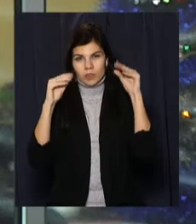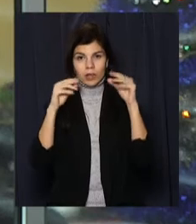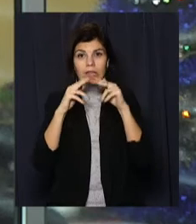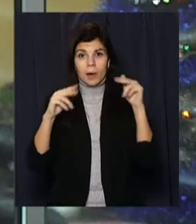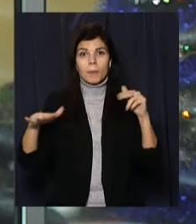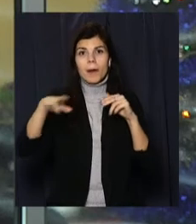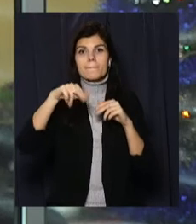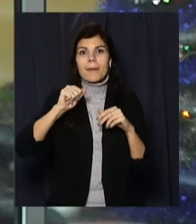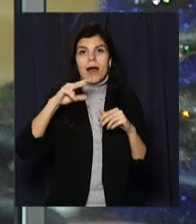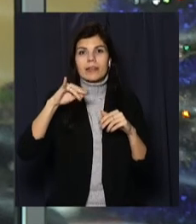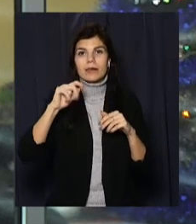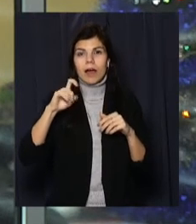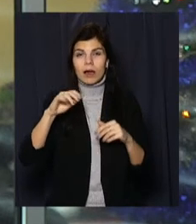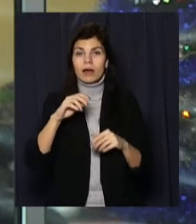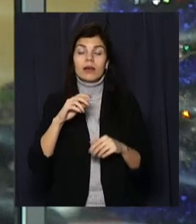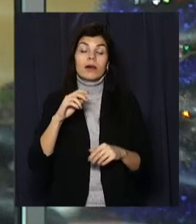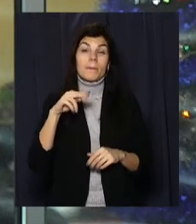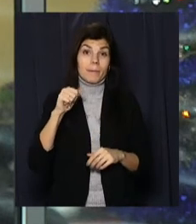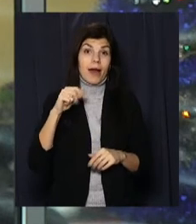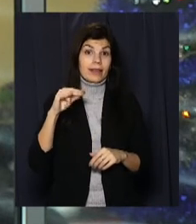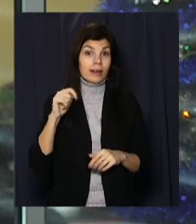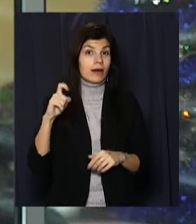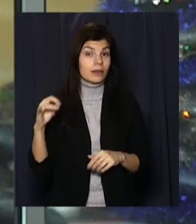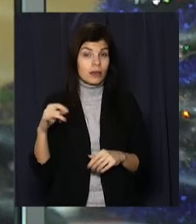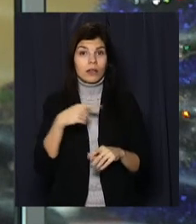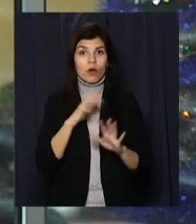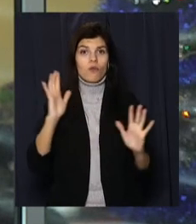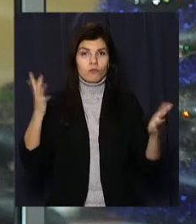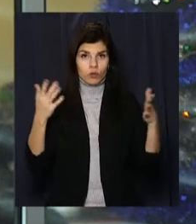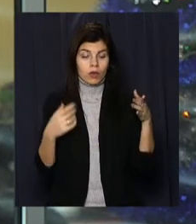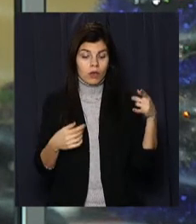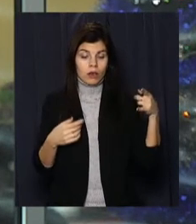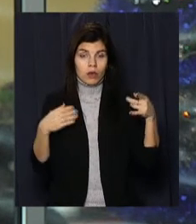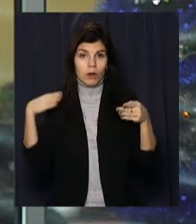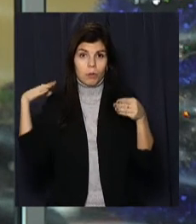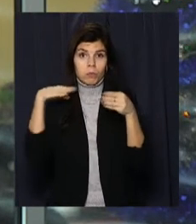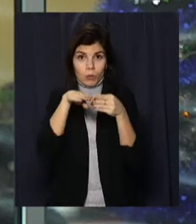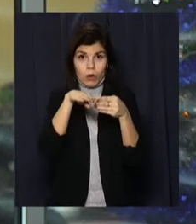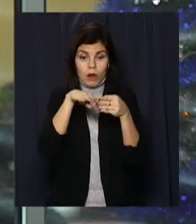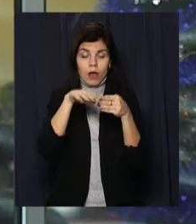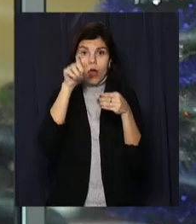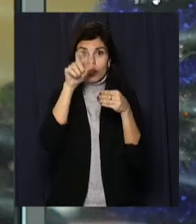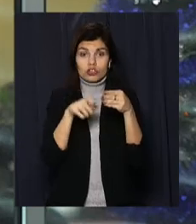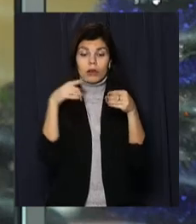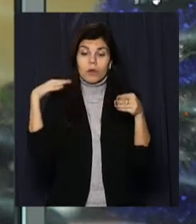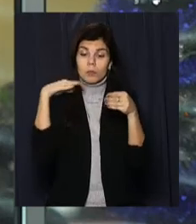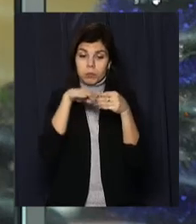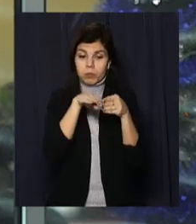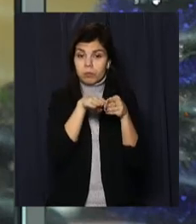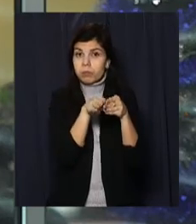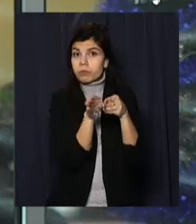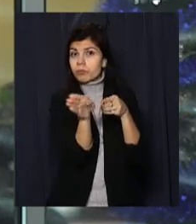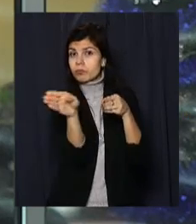вулиці Паніках і зіткнулись БМВ та Субару. Внаслідок удару Субару відкинуло на зупинку громадського транспорту, де стояли